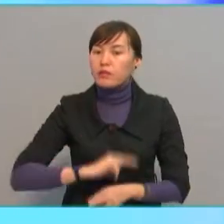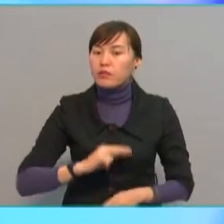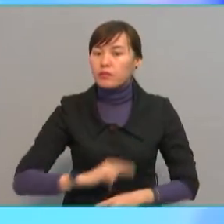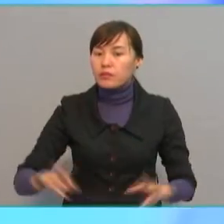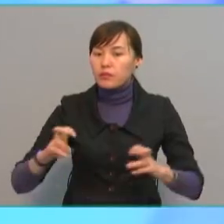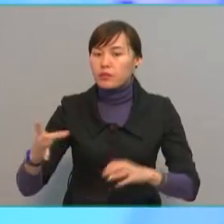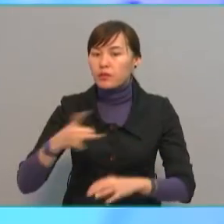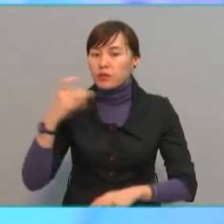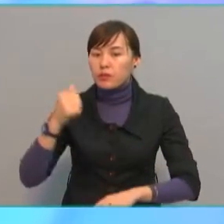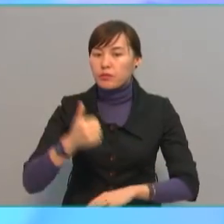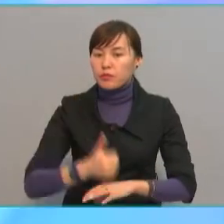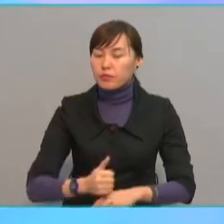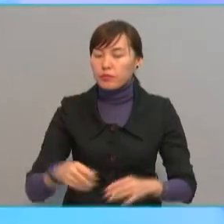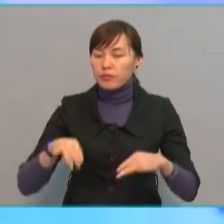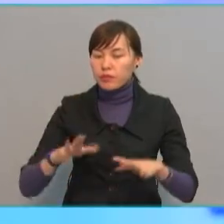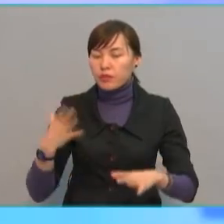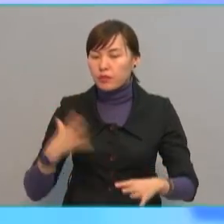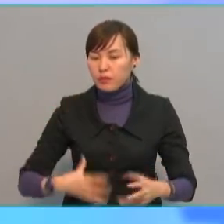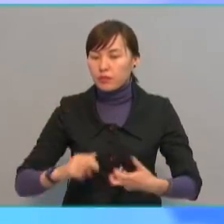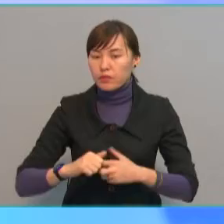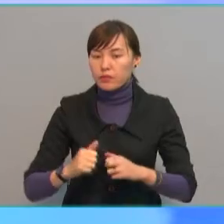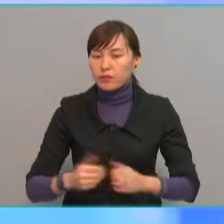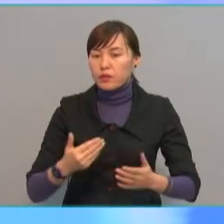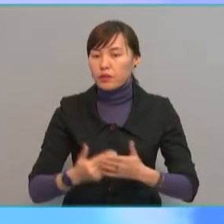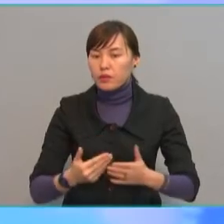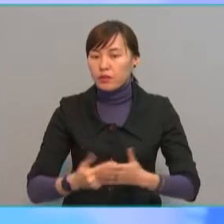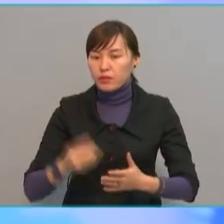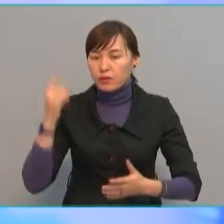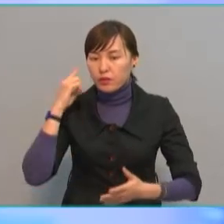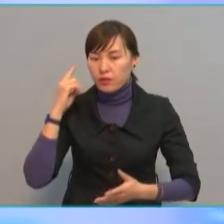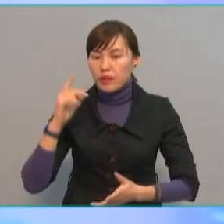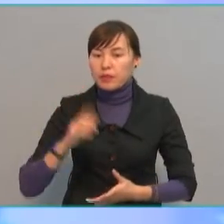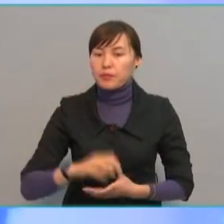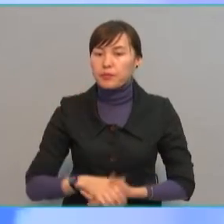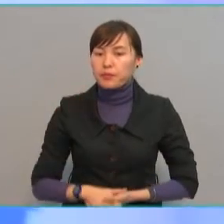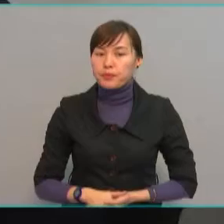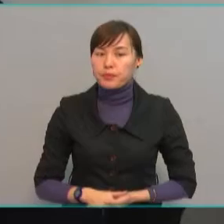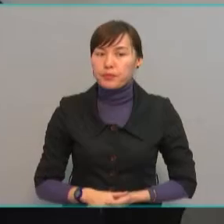барысын саралаған аудан басшылары шешімін күткен мәселелер мен ұсыныстарын ортаға салды.